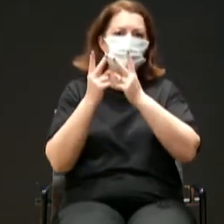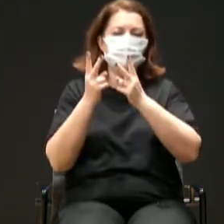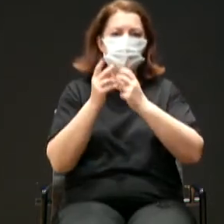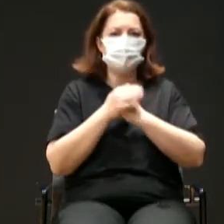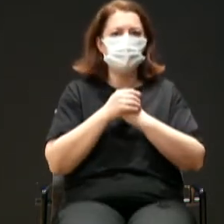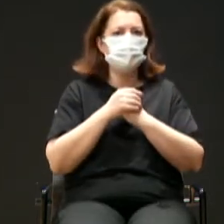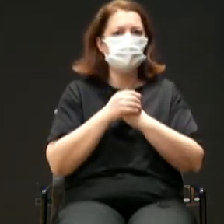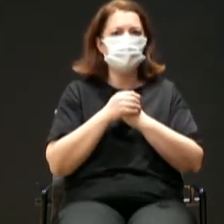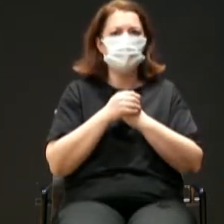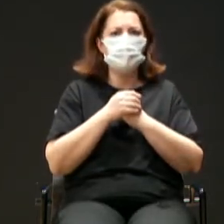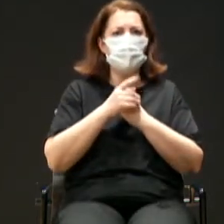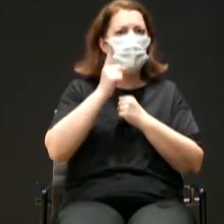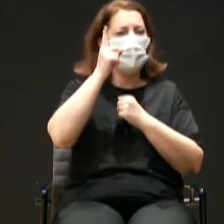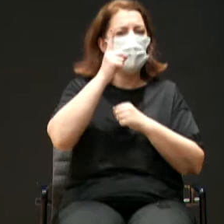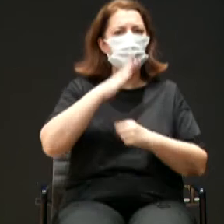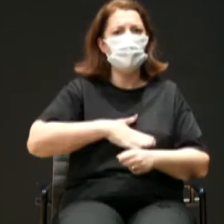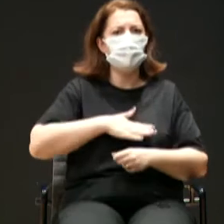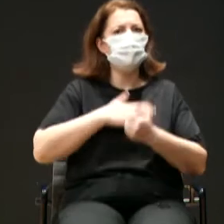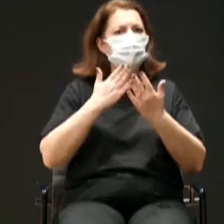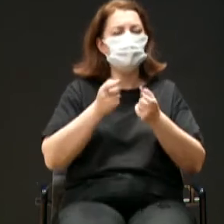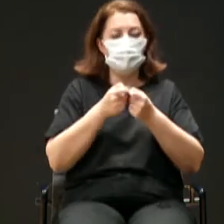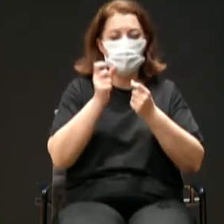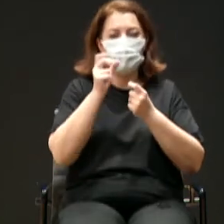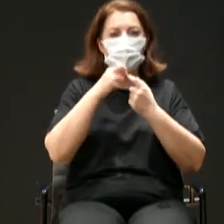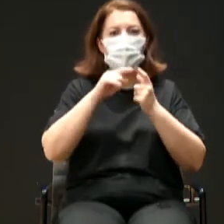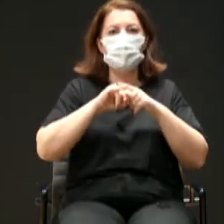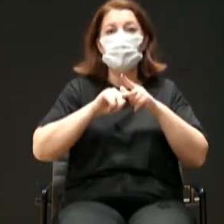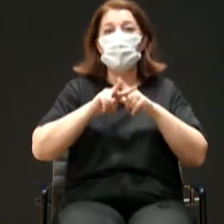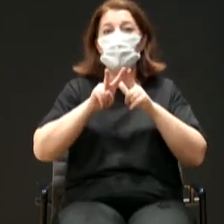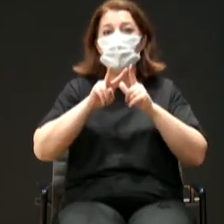Allah gözünü doyursun, ne diyeyim ben. Burhan Ersoy